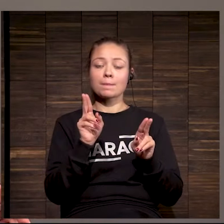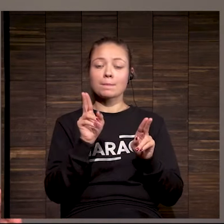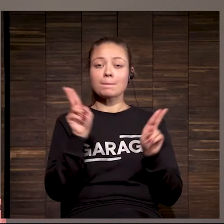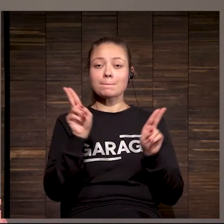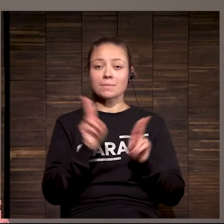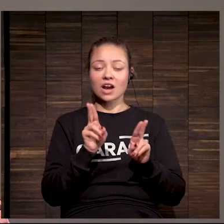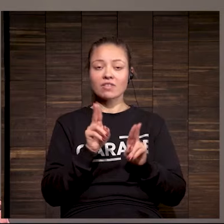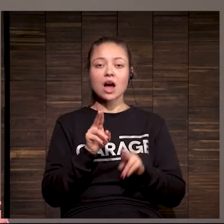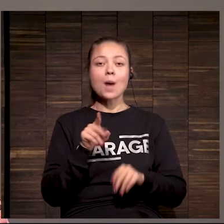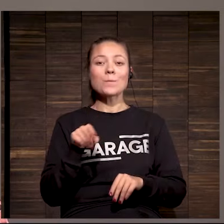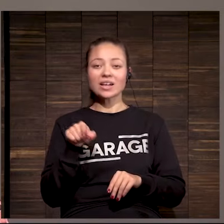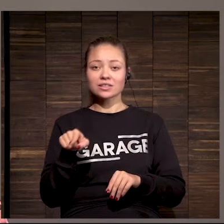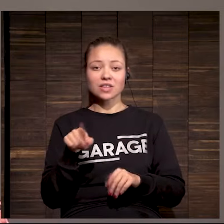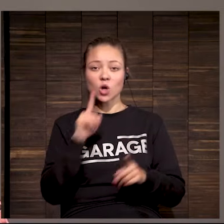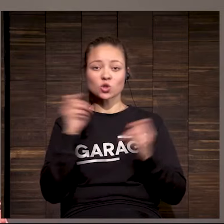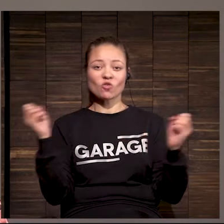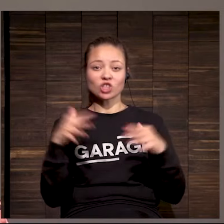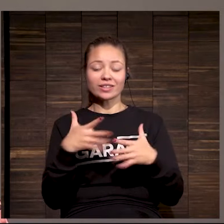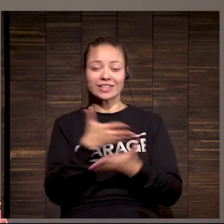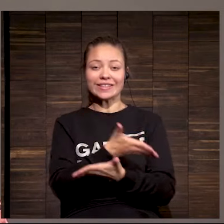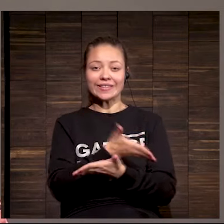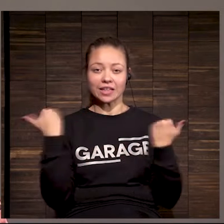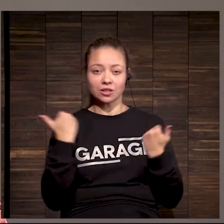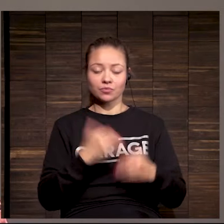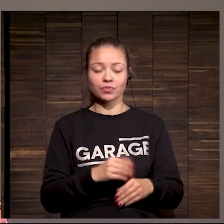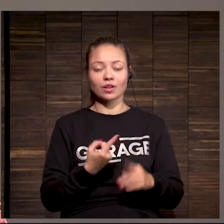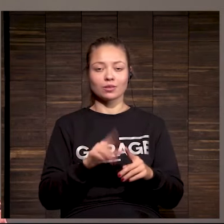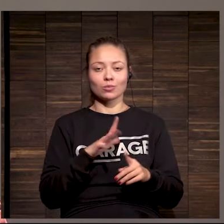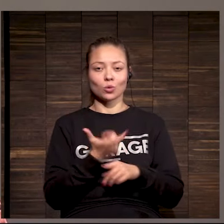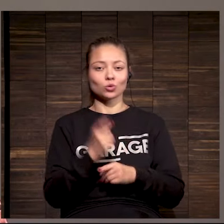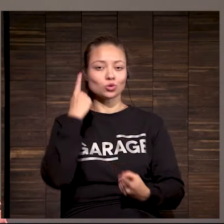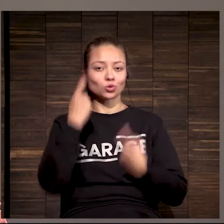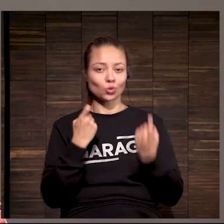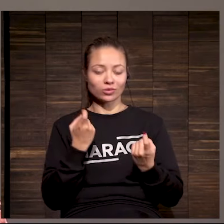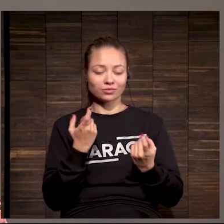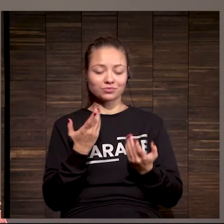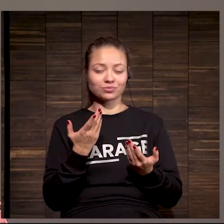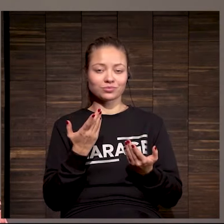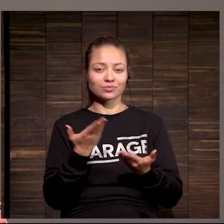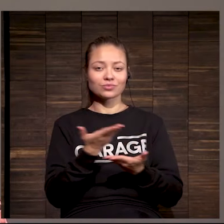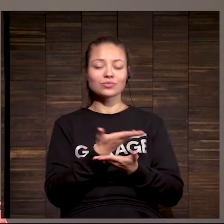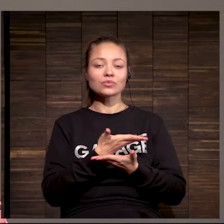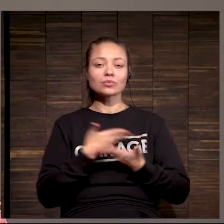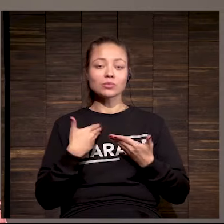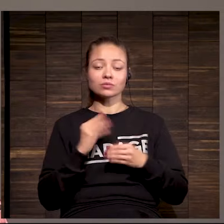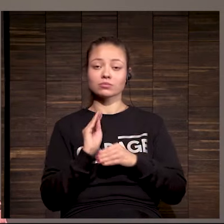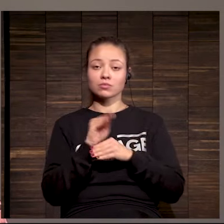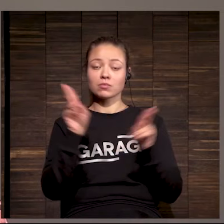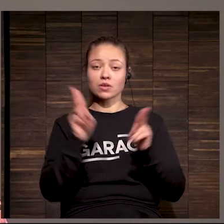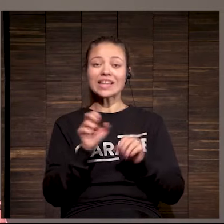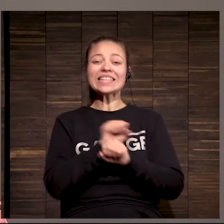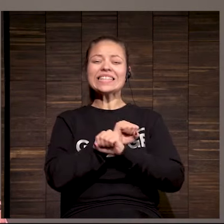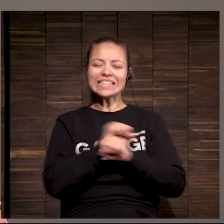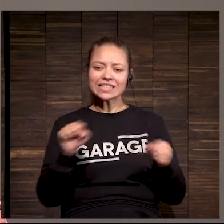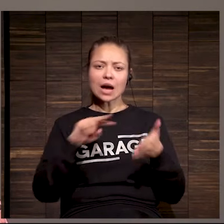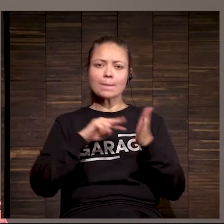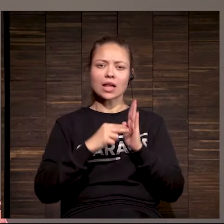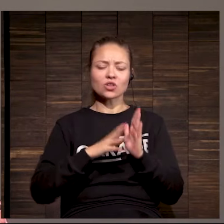пятницам нет это на самом деле было очень здорово думать то есть мы ввели правило нельзя планировать